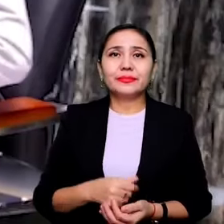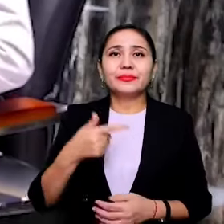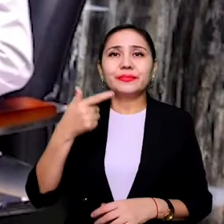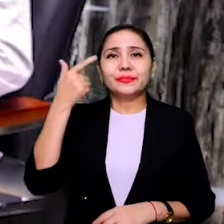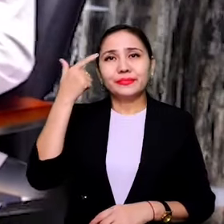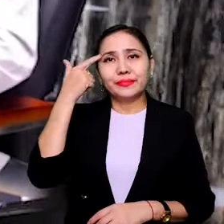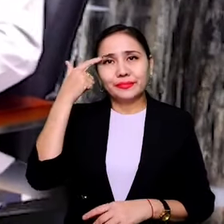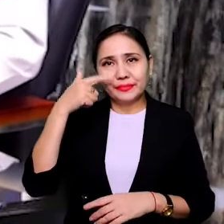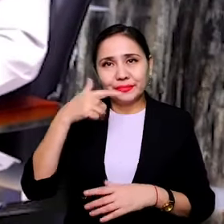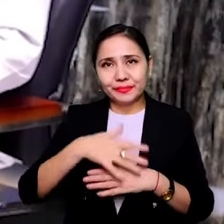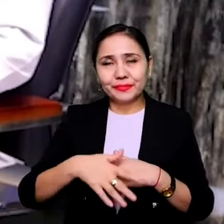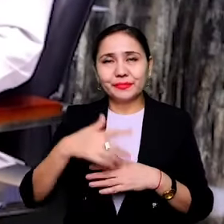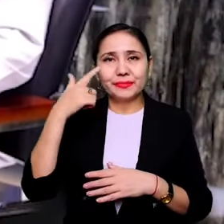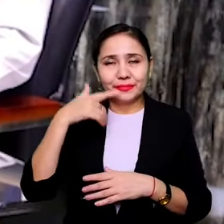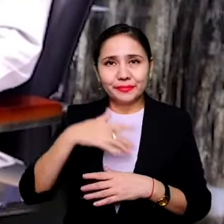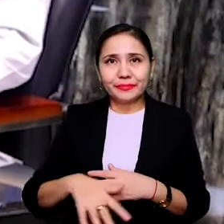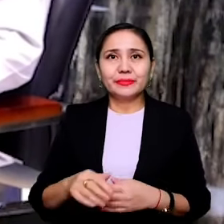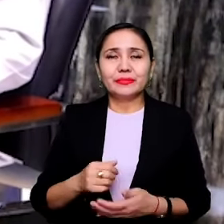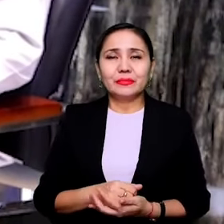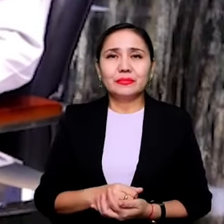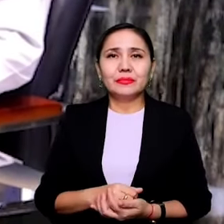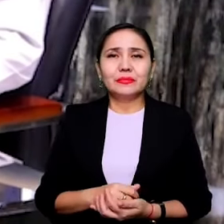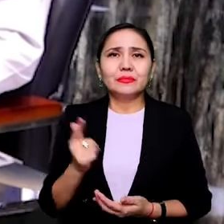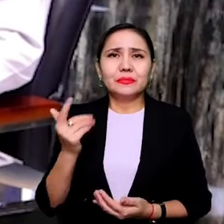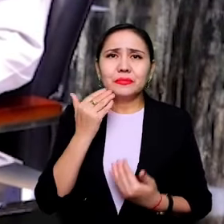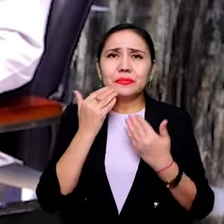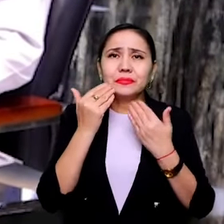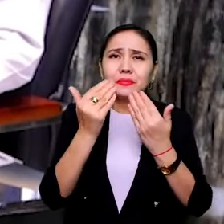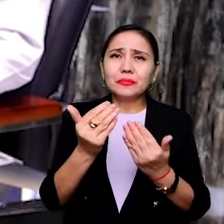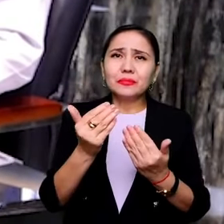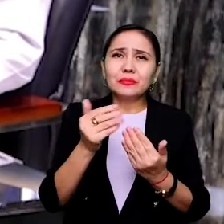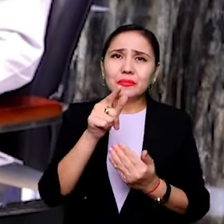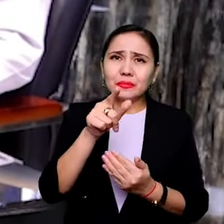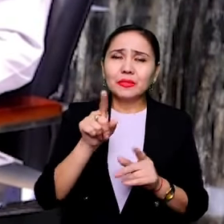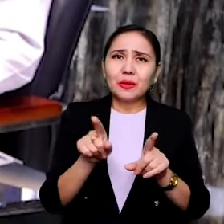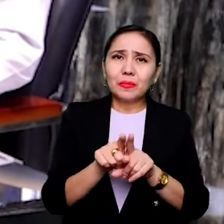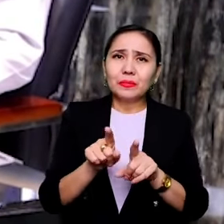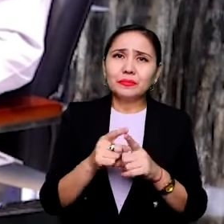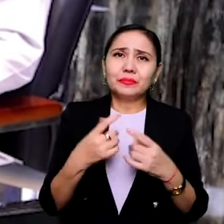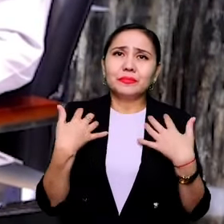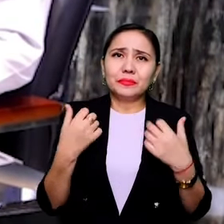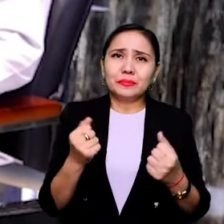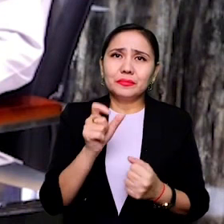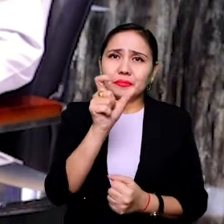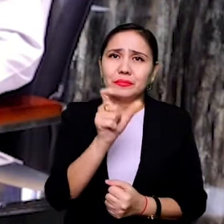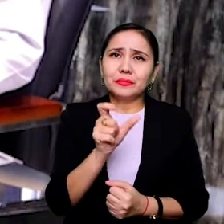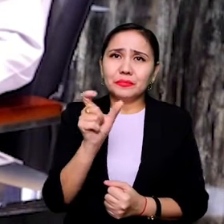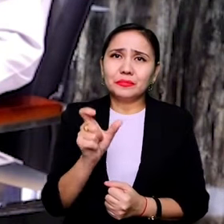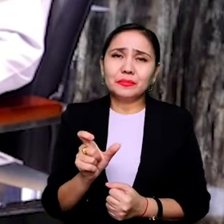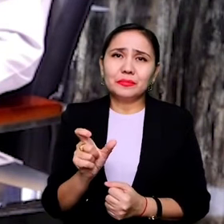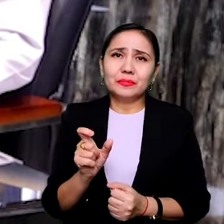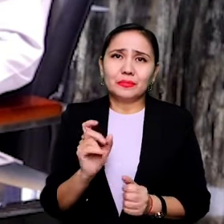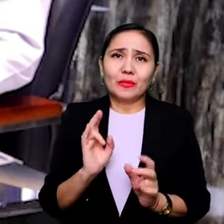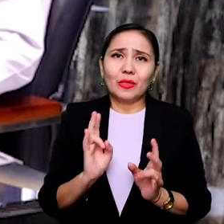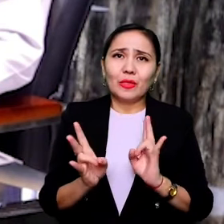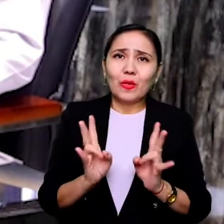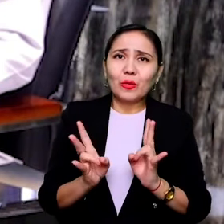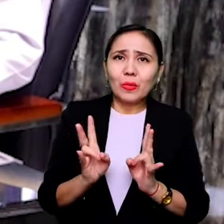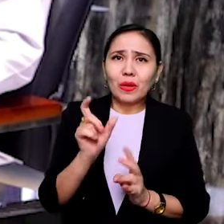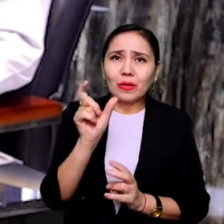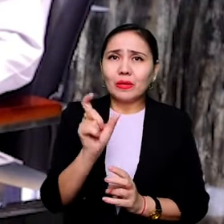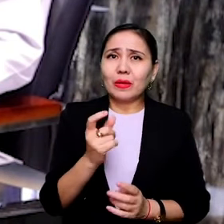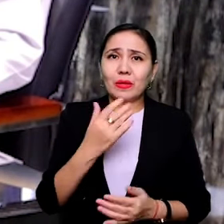Chinarli. O'zi bizda sizga o'xshaganlarni normal odamlar bilan,